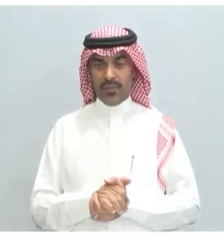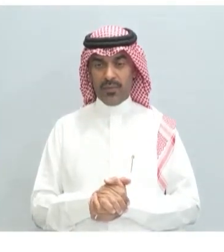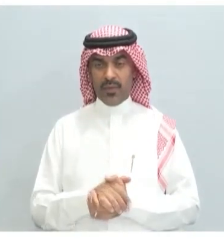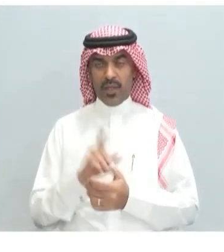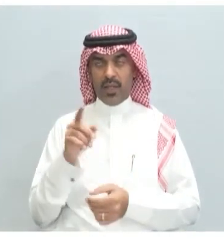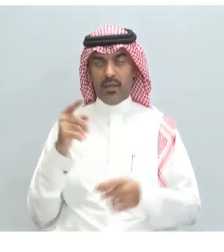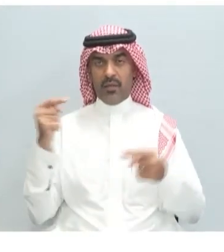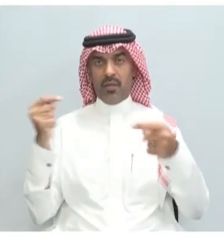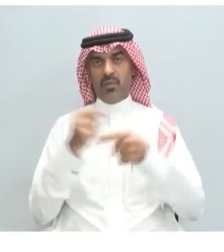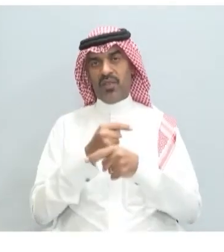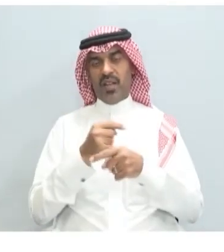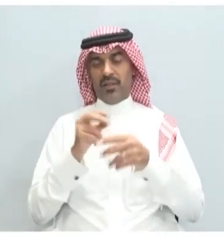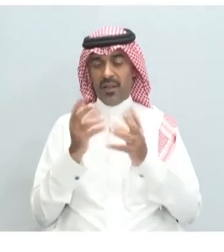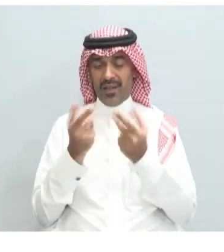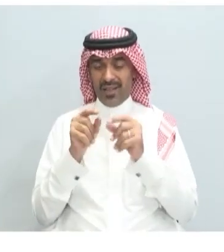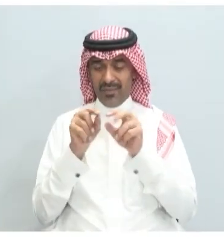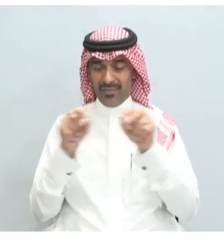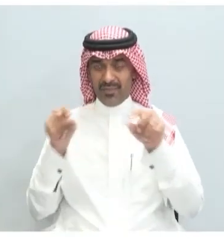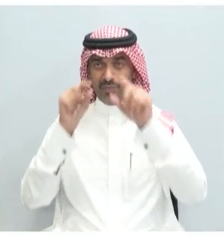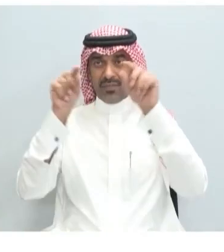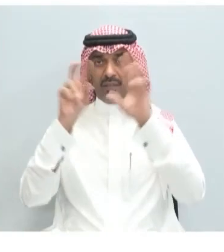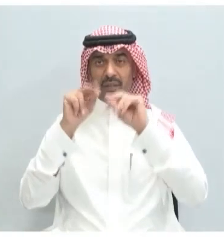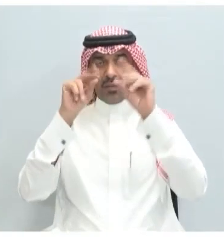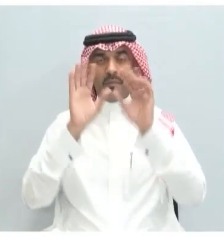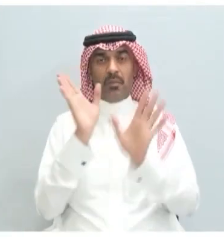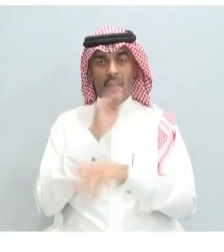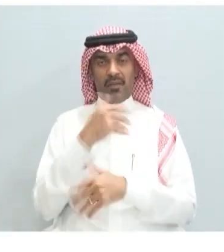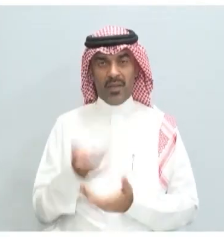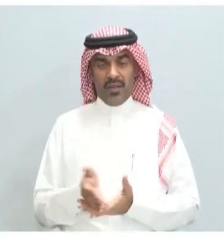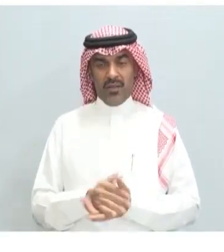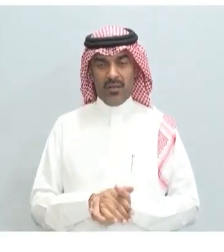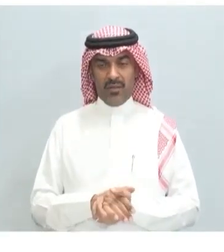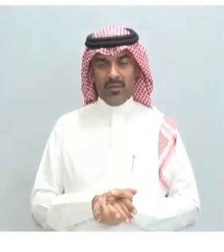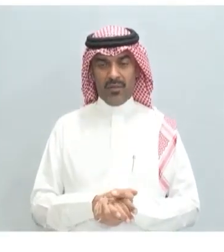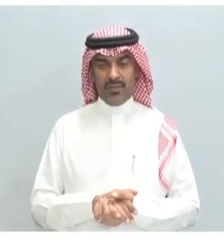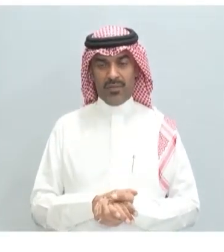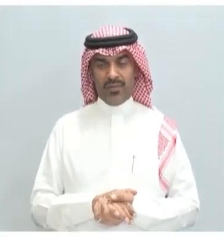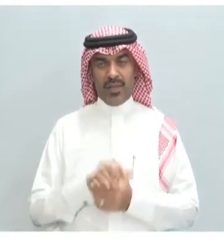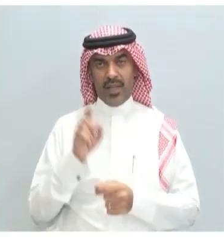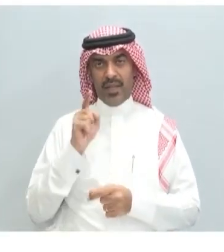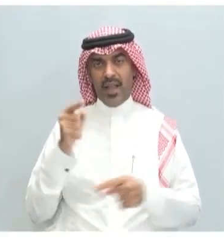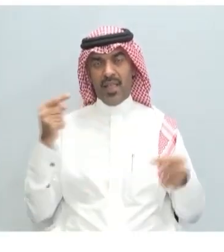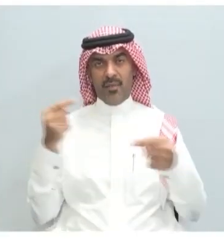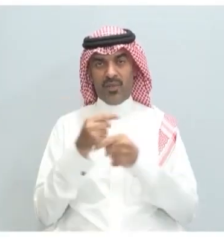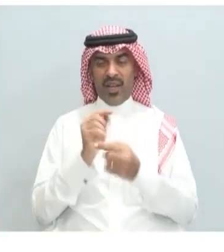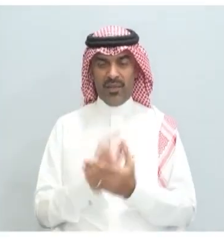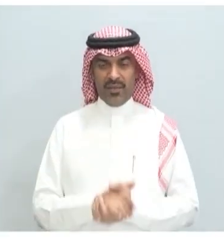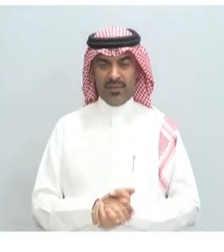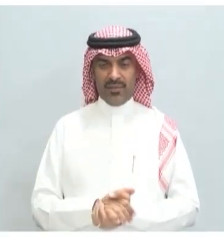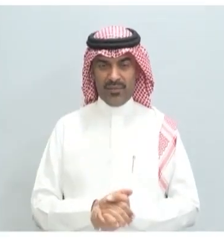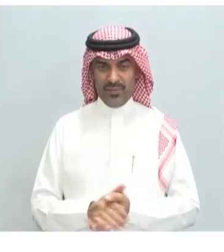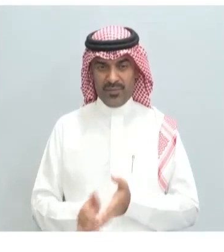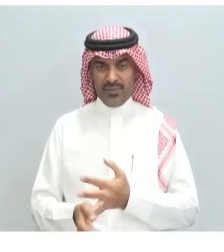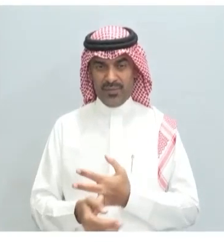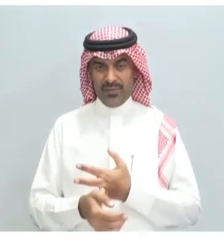الحادثه متنافيان لان ما في عندي ولا عنصر تكرر بين الحادثتين او لا يمكني